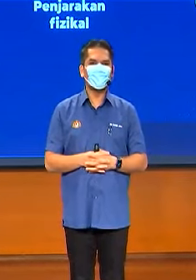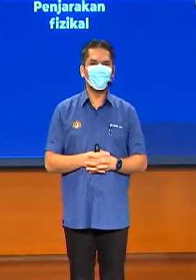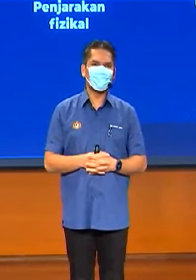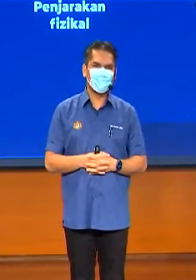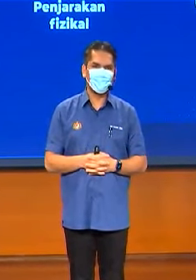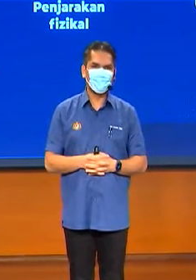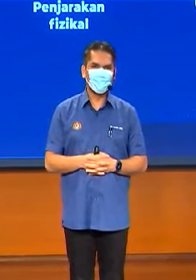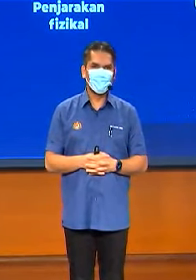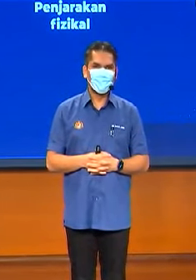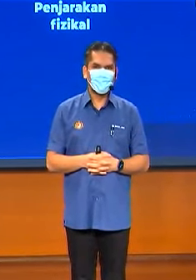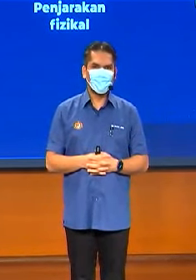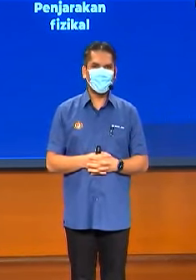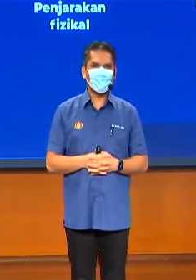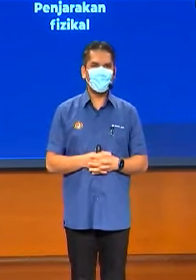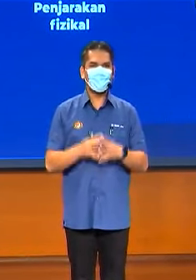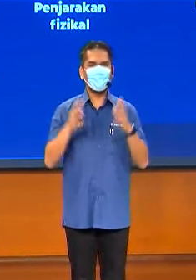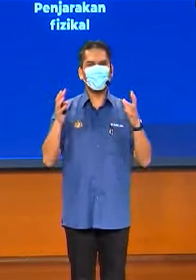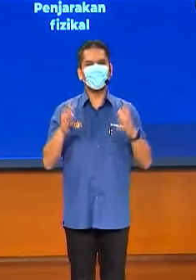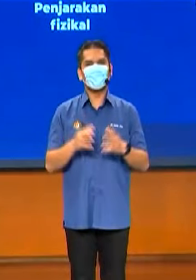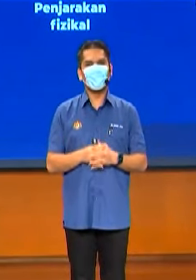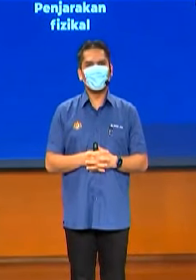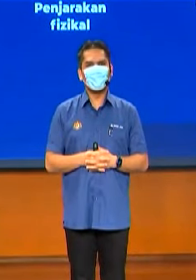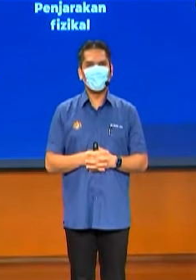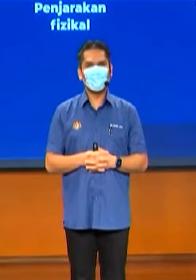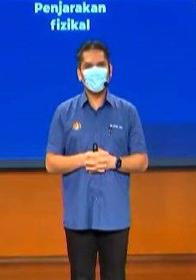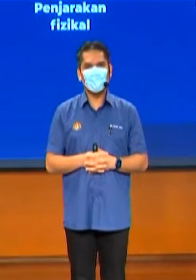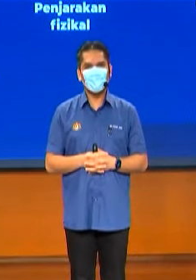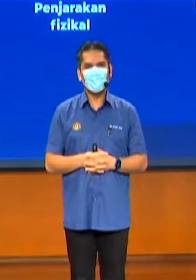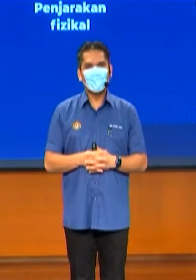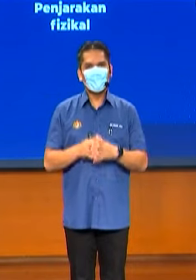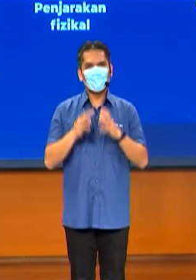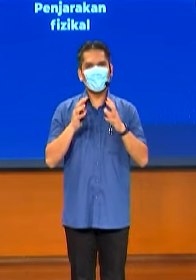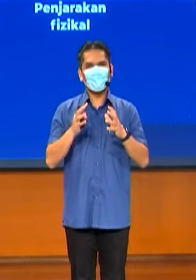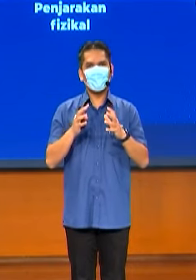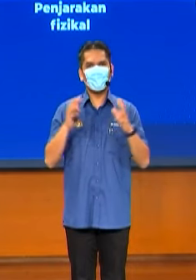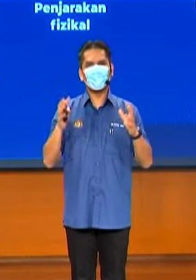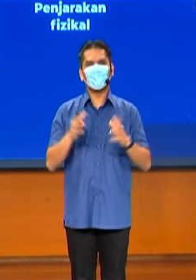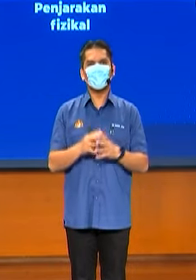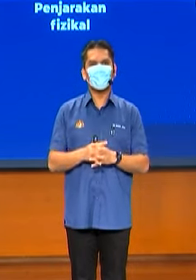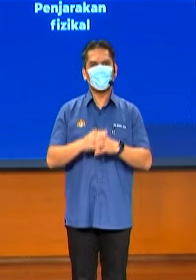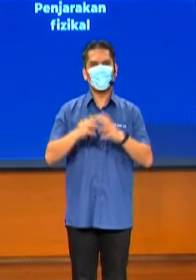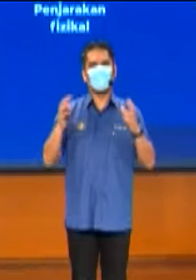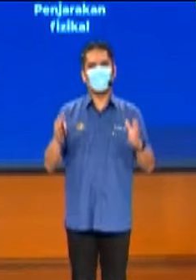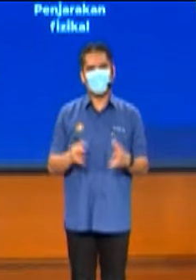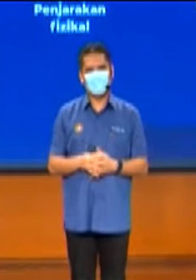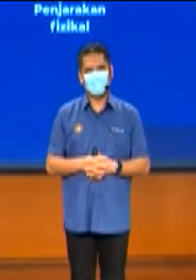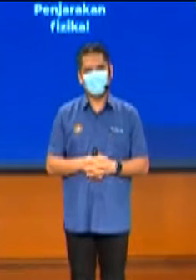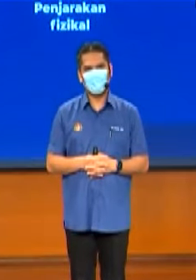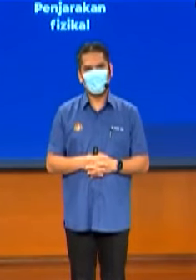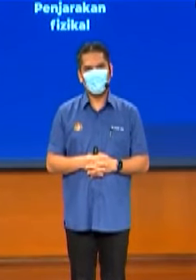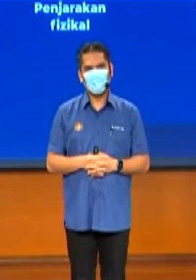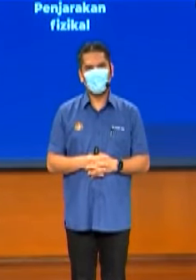bili-bili isolasi Jadi jika kita lihat pada tahun ini susunan infrastrukturnya cukup